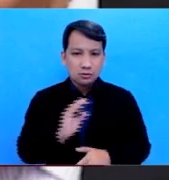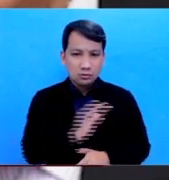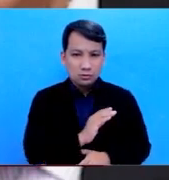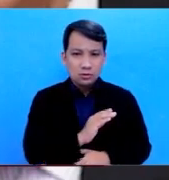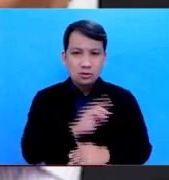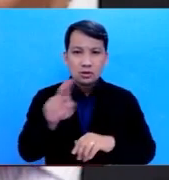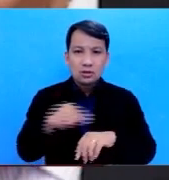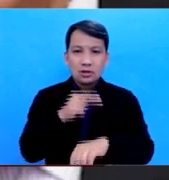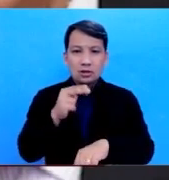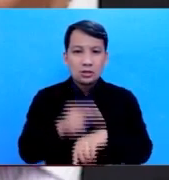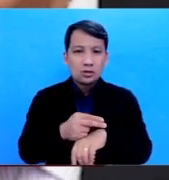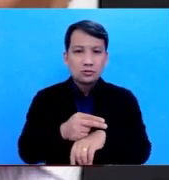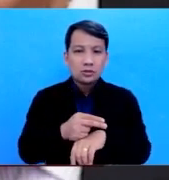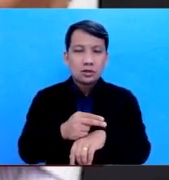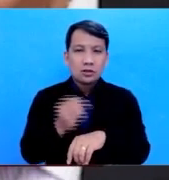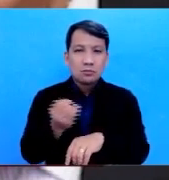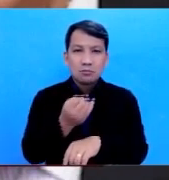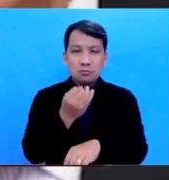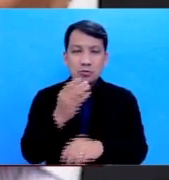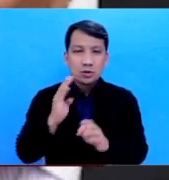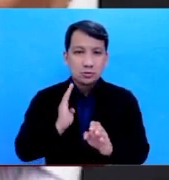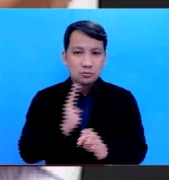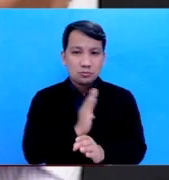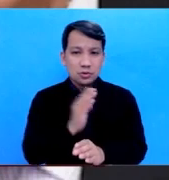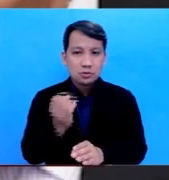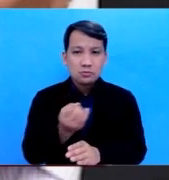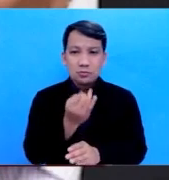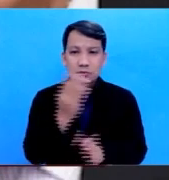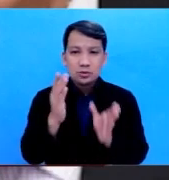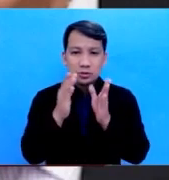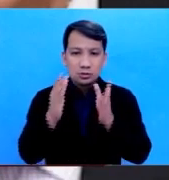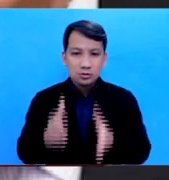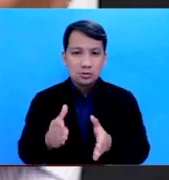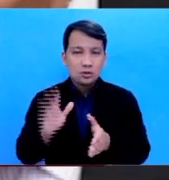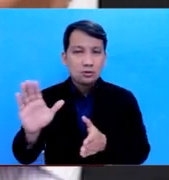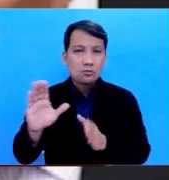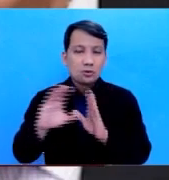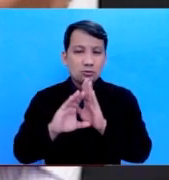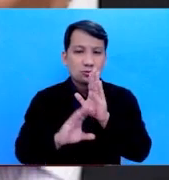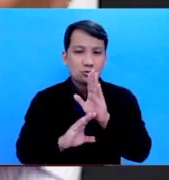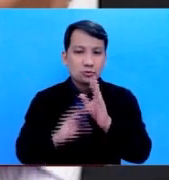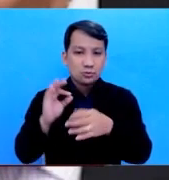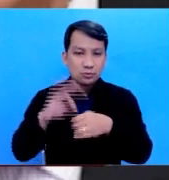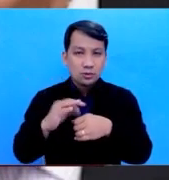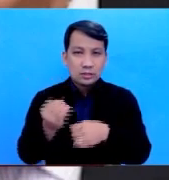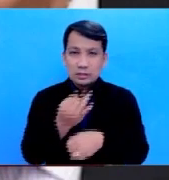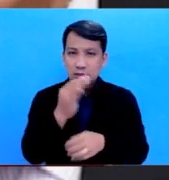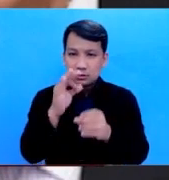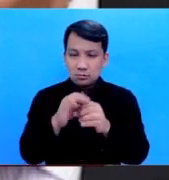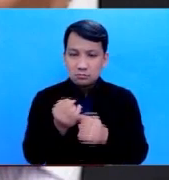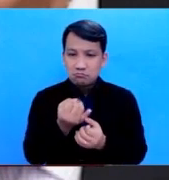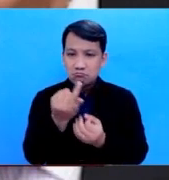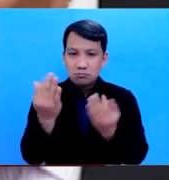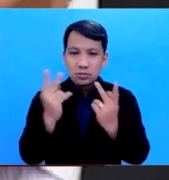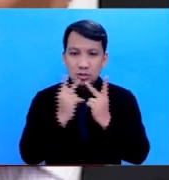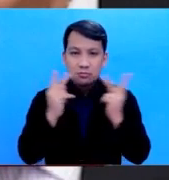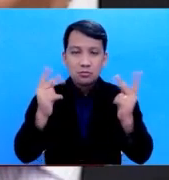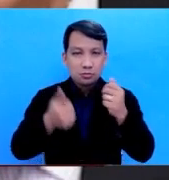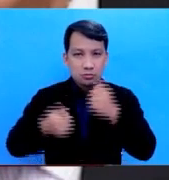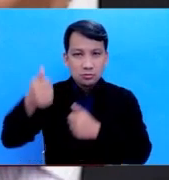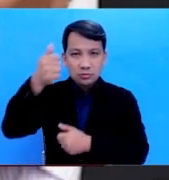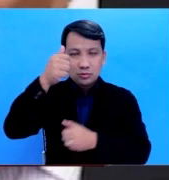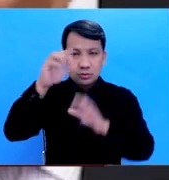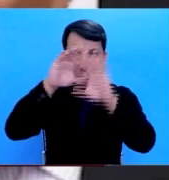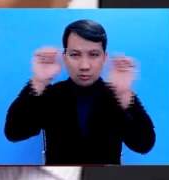National Board of Canvassers na gawin ang kanilang constitutional mandate na i-canvass ang mga boto at iproklama ang nanalong presidente